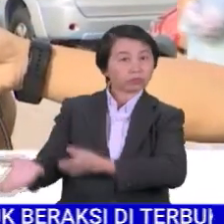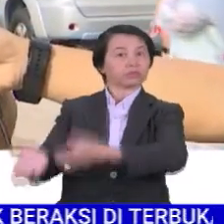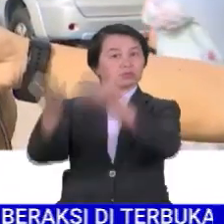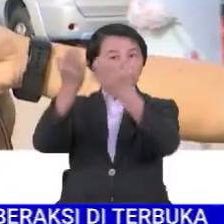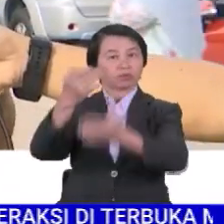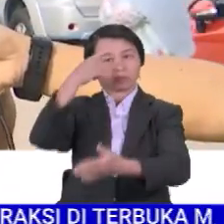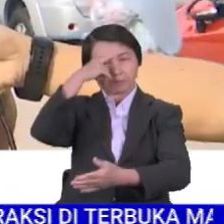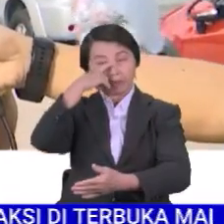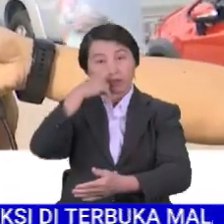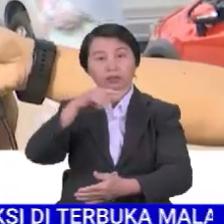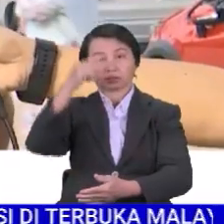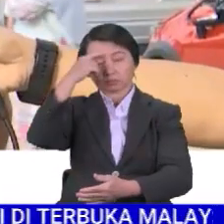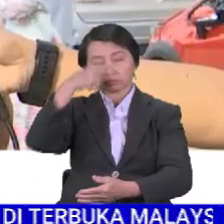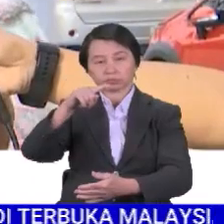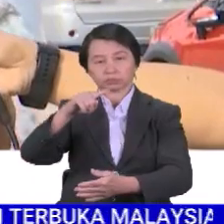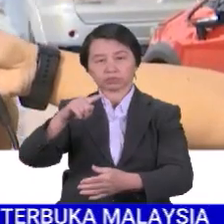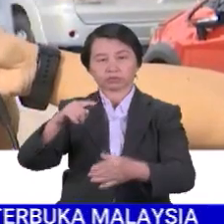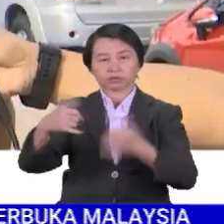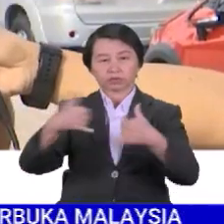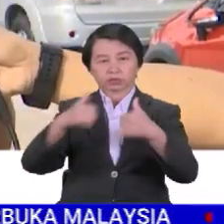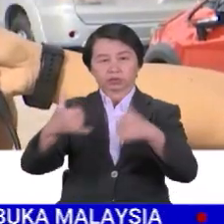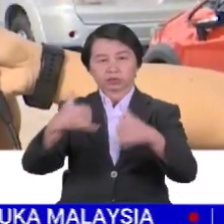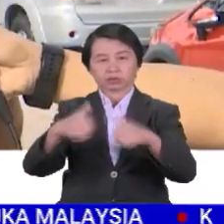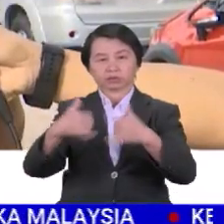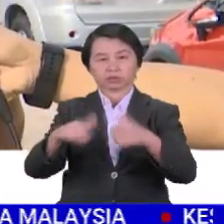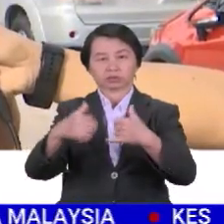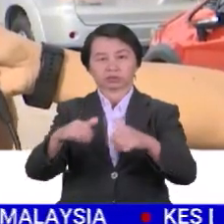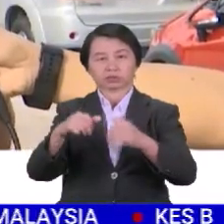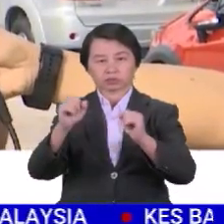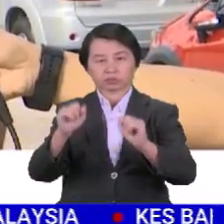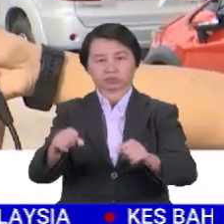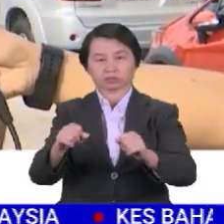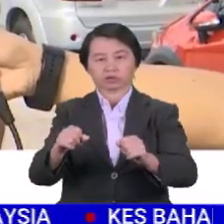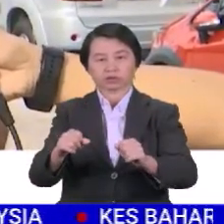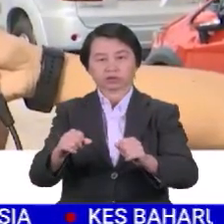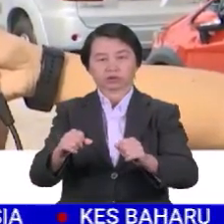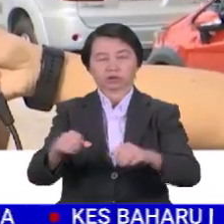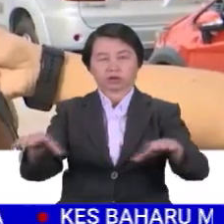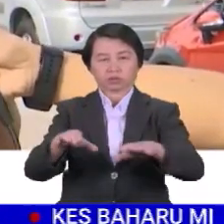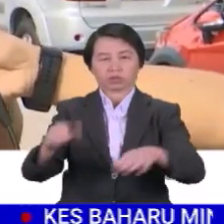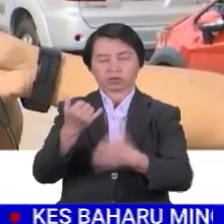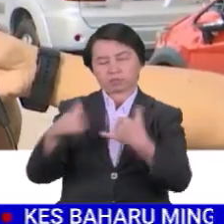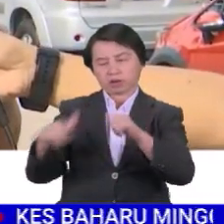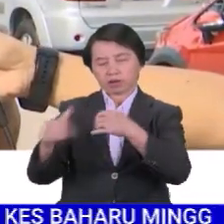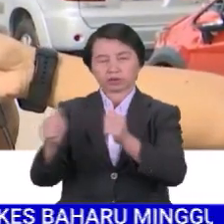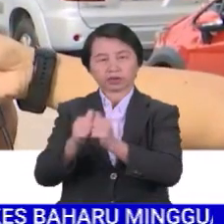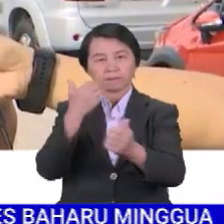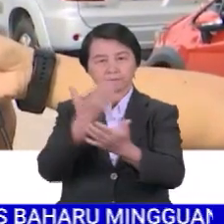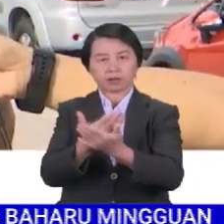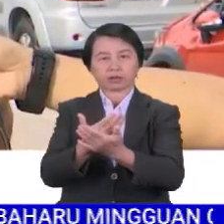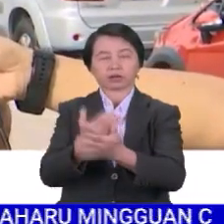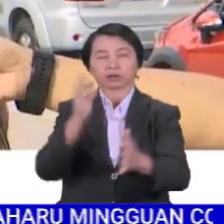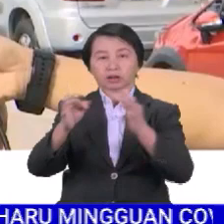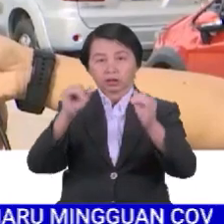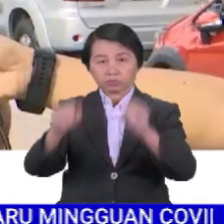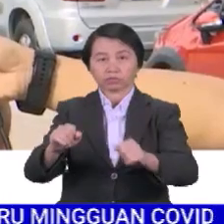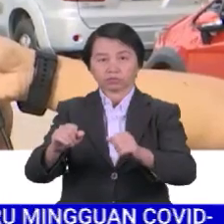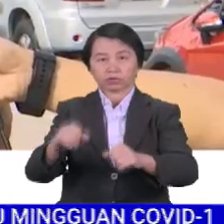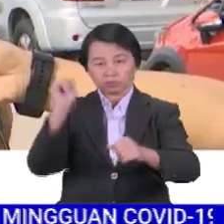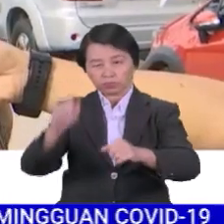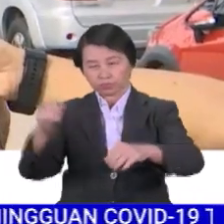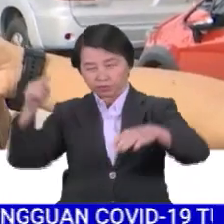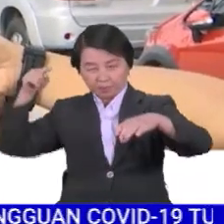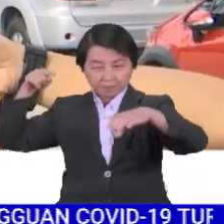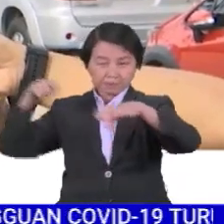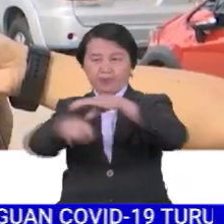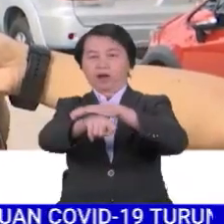bengkok lah untuk sekongkolan didapat melaksanakan tugas baik dan sebelumnya didapat menjadi